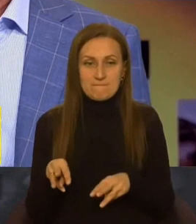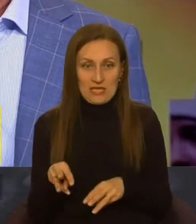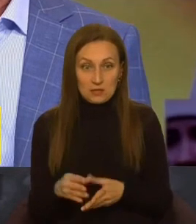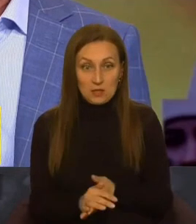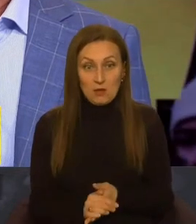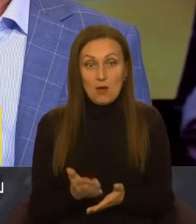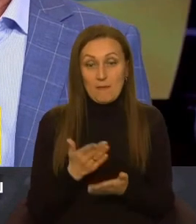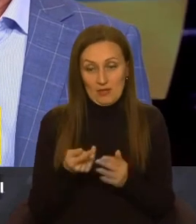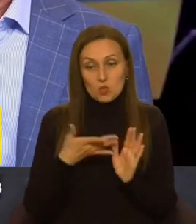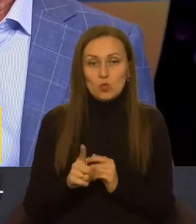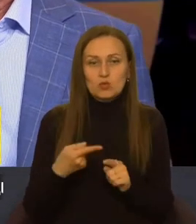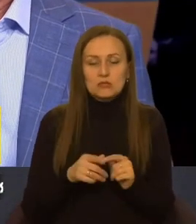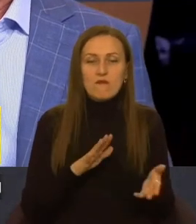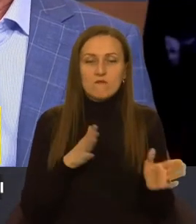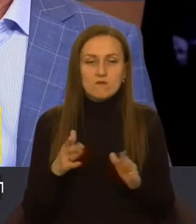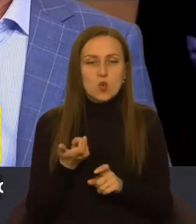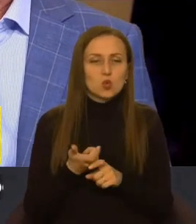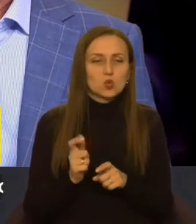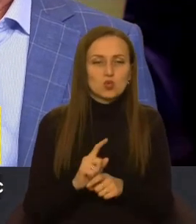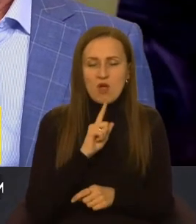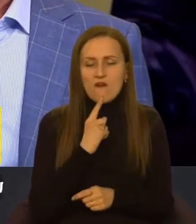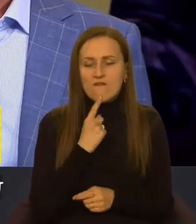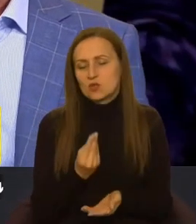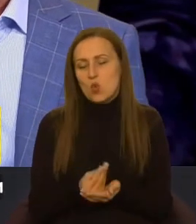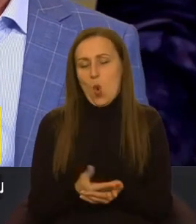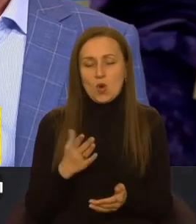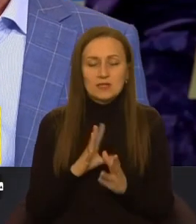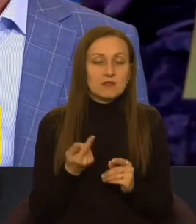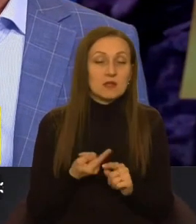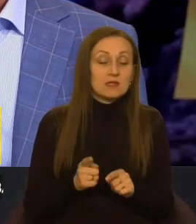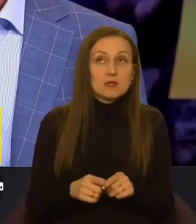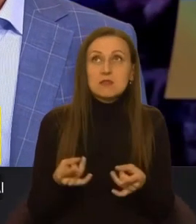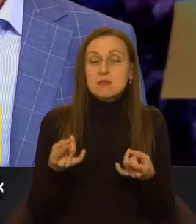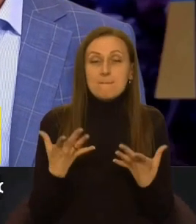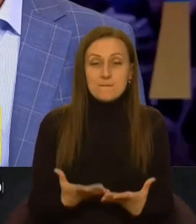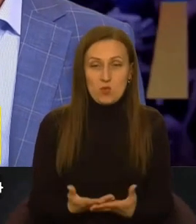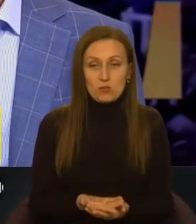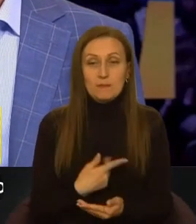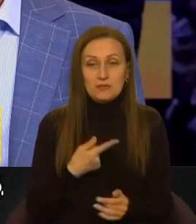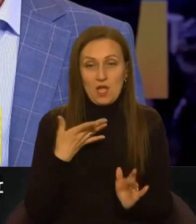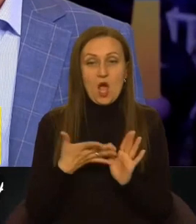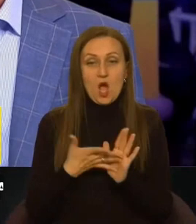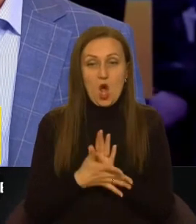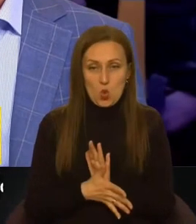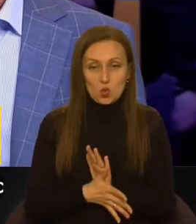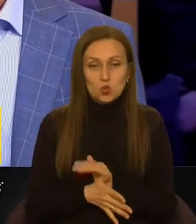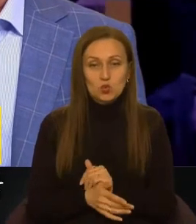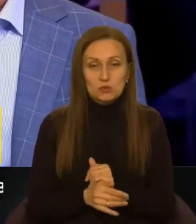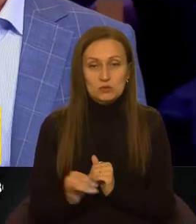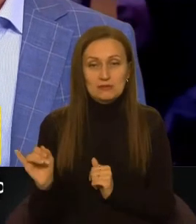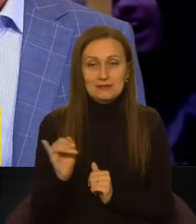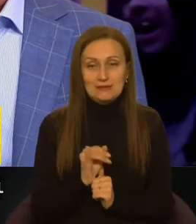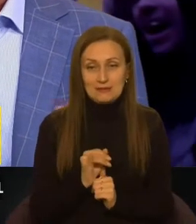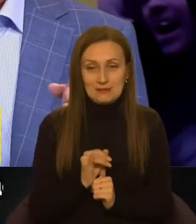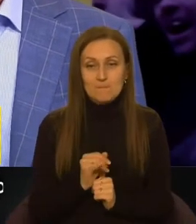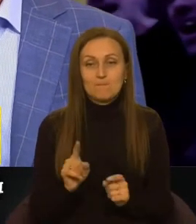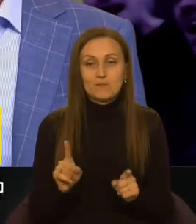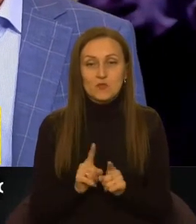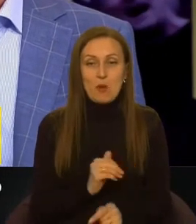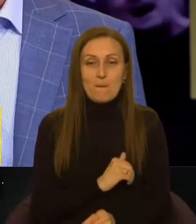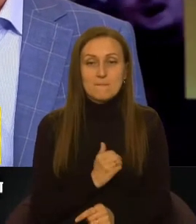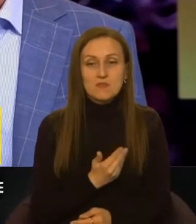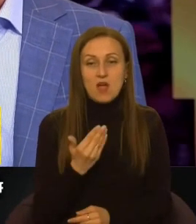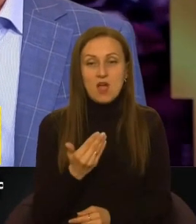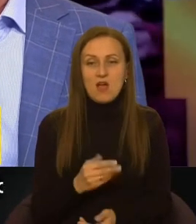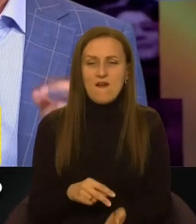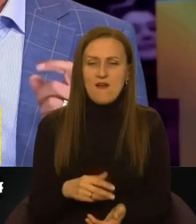Але ви маєте розуміти, що це відбувається дуже важкою ціною, це все дуже непросто. Так, ми це розуміємо. Ворог. І все одно бажаємо вам